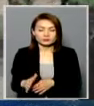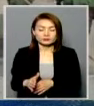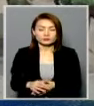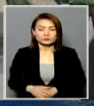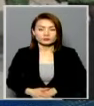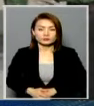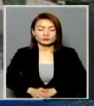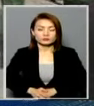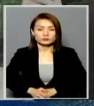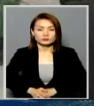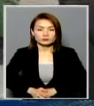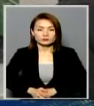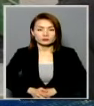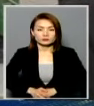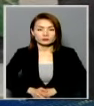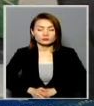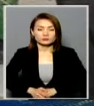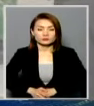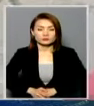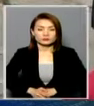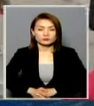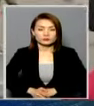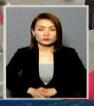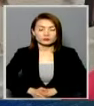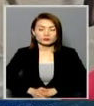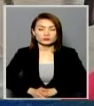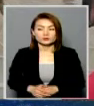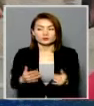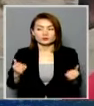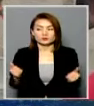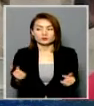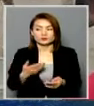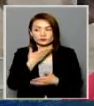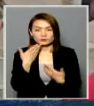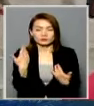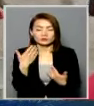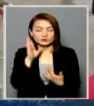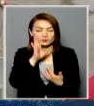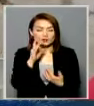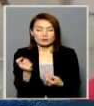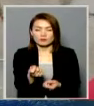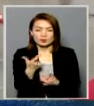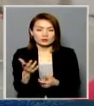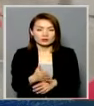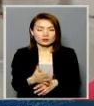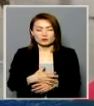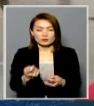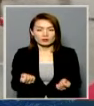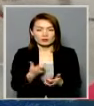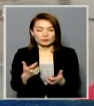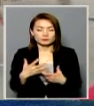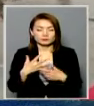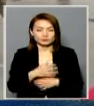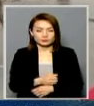апарып қарап алғын, суға жіберіп отыр. Бүгін суға жіберетін күн. Қазір дейтін жоқ, су жоқ, судың жоқтығының кесірі